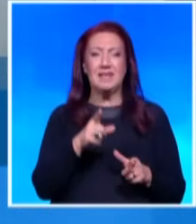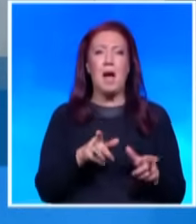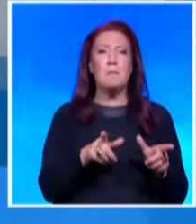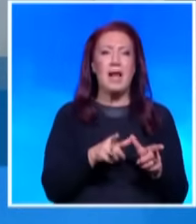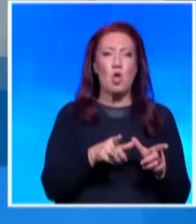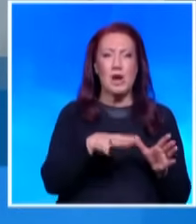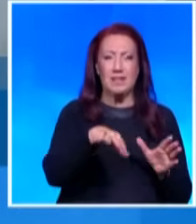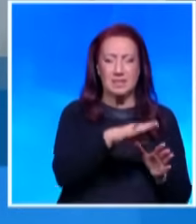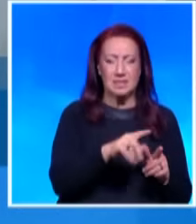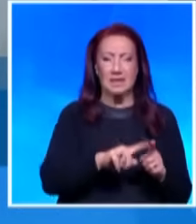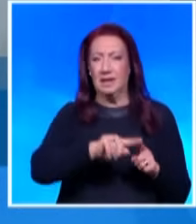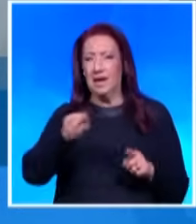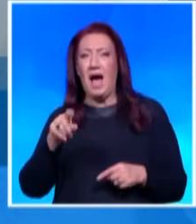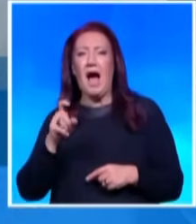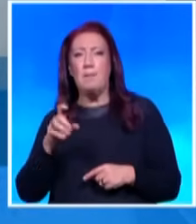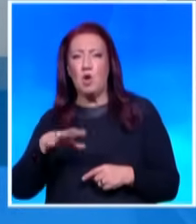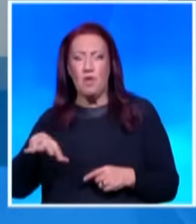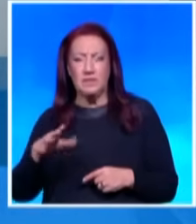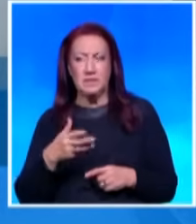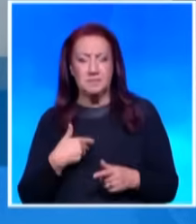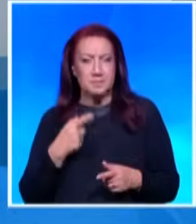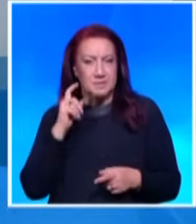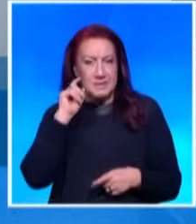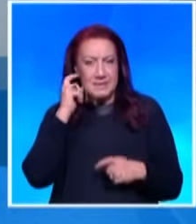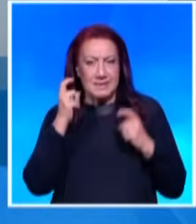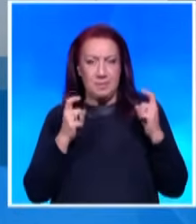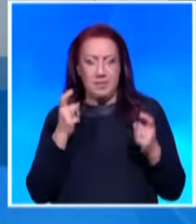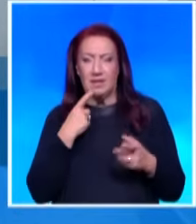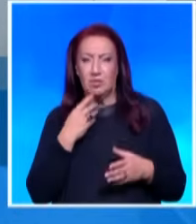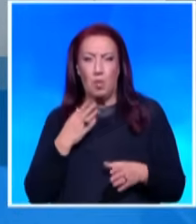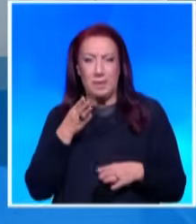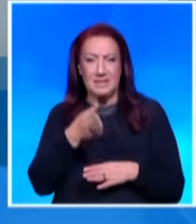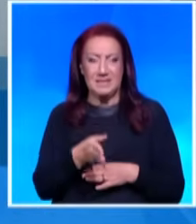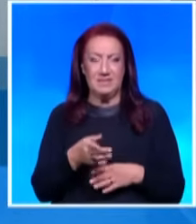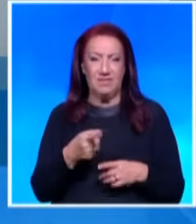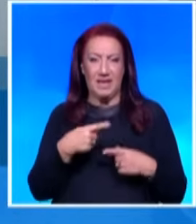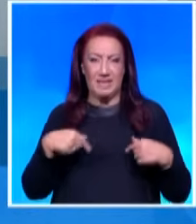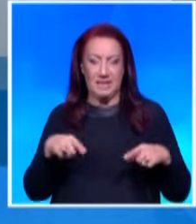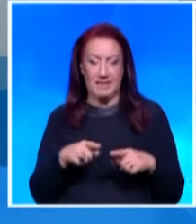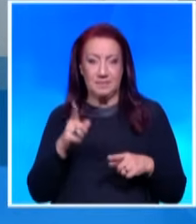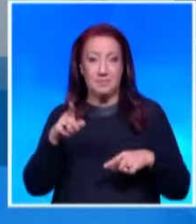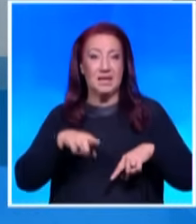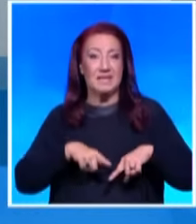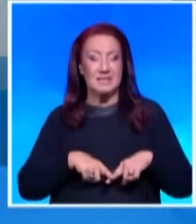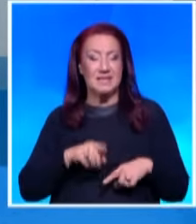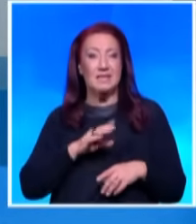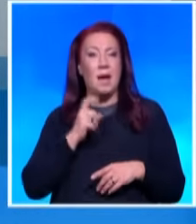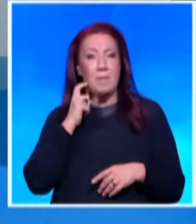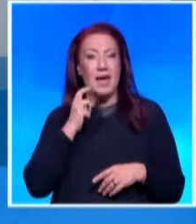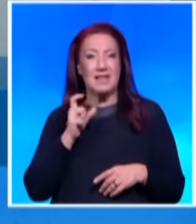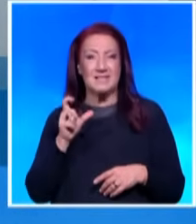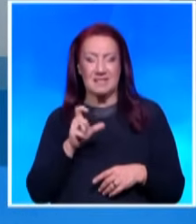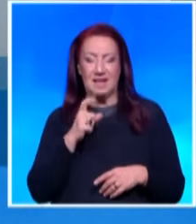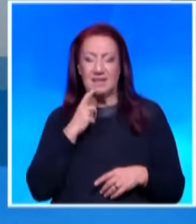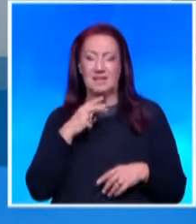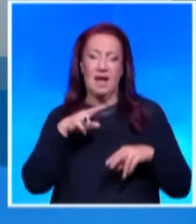въобще съмнително присъствие в секциите. Преди малко стана ясно, че съдът в Бяла Слатина е оставил за постоянно в ареста 2 членове